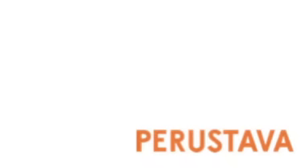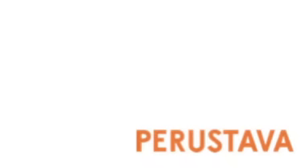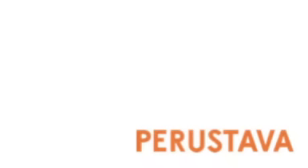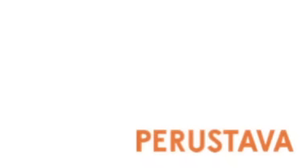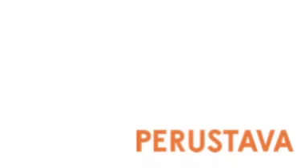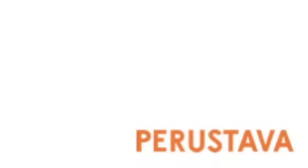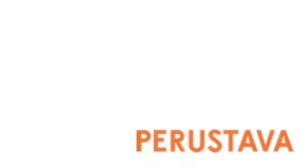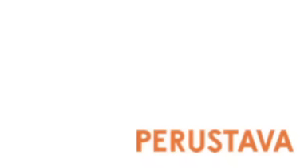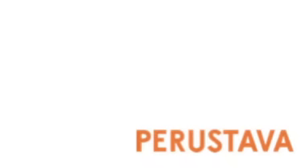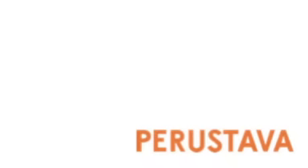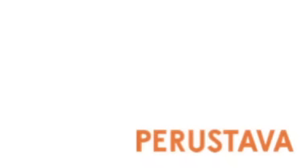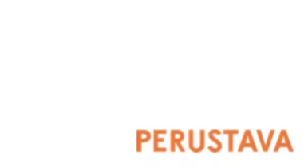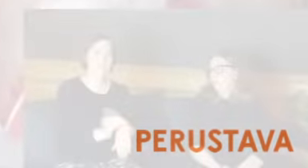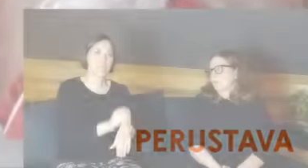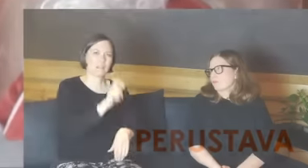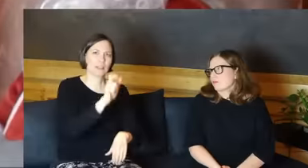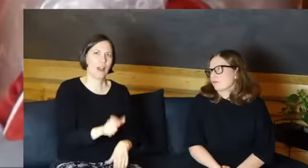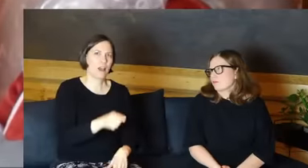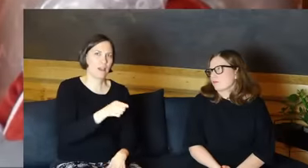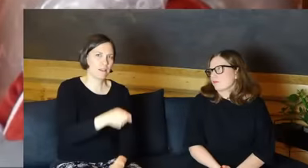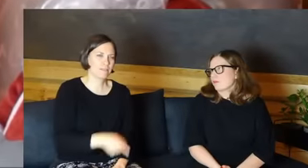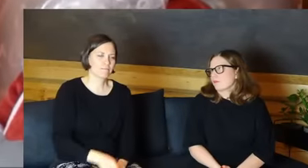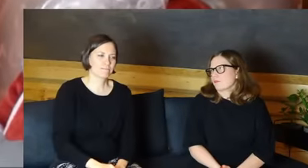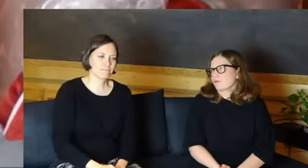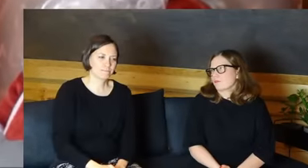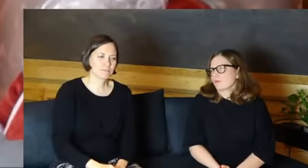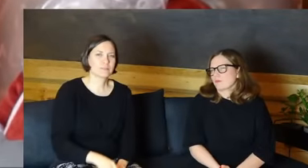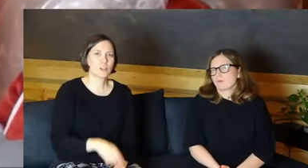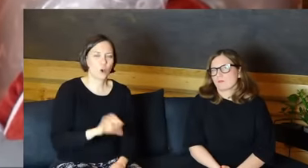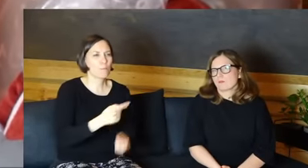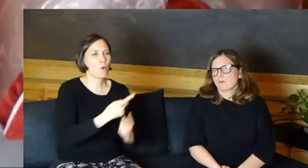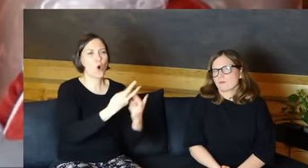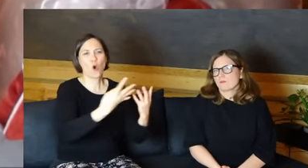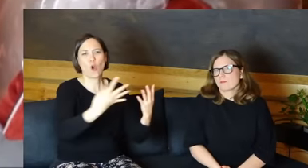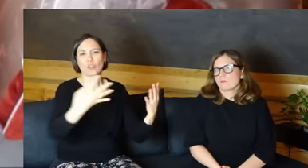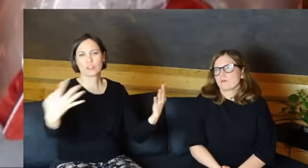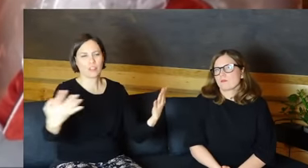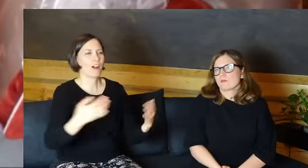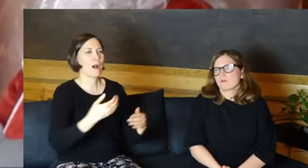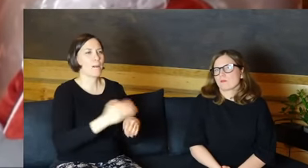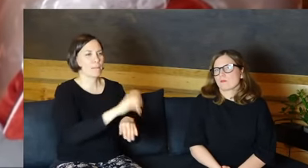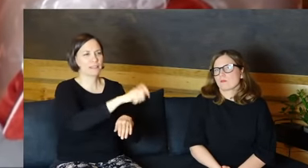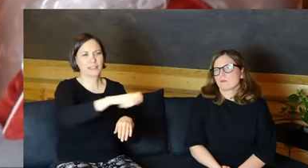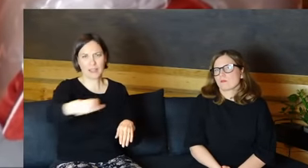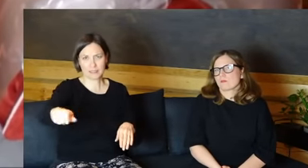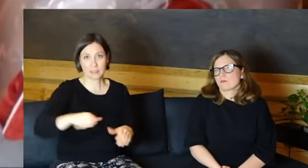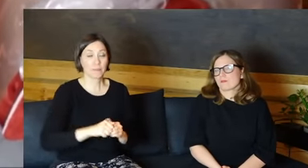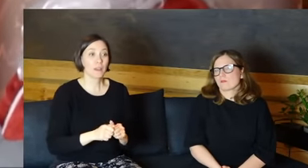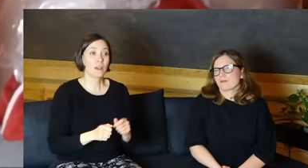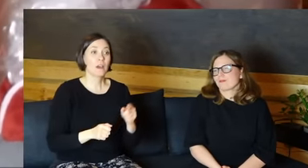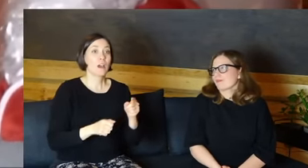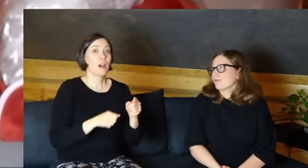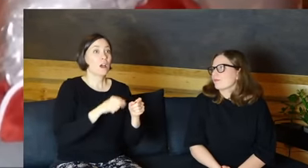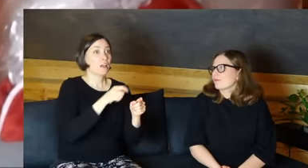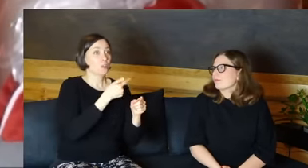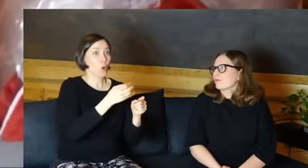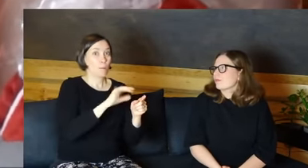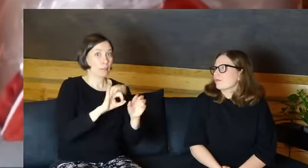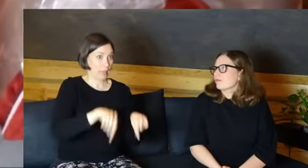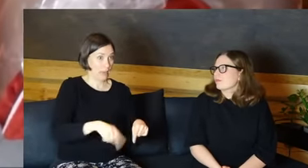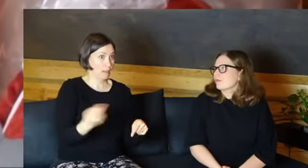jäätäviä ammattilaisia, niitä meillä on siellä rivissä. Ja Tommi tuli kaverinsa houkuttelemana tänne